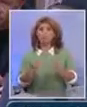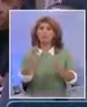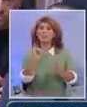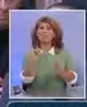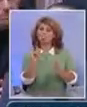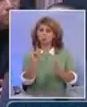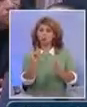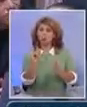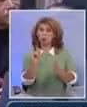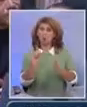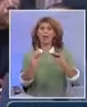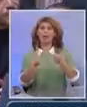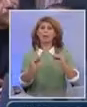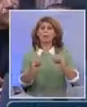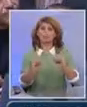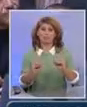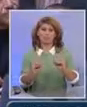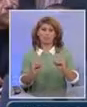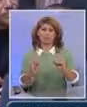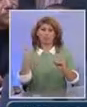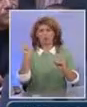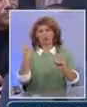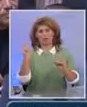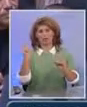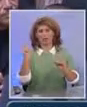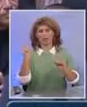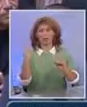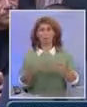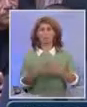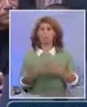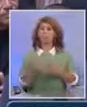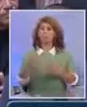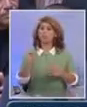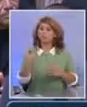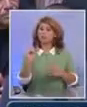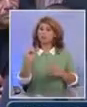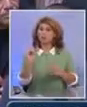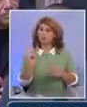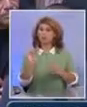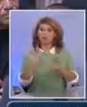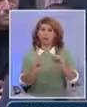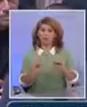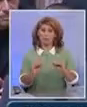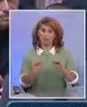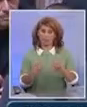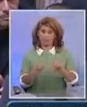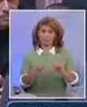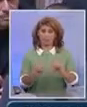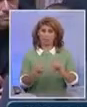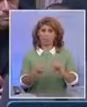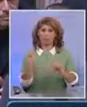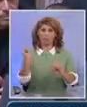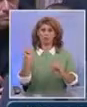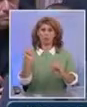Ινστιτούτο Εκπαιδευτικής Πολιτικής, του οποίου Ινστιτούτου Εκπαιδευτικής Πολιτικής προϊστάμενος